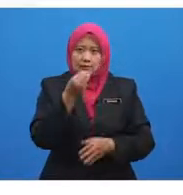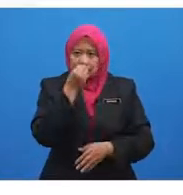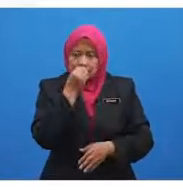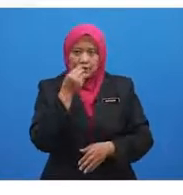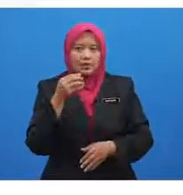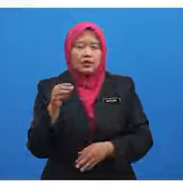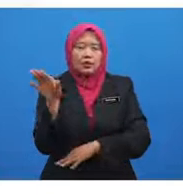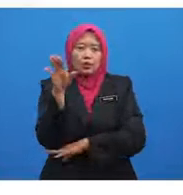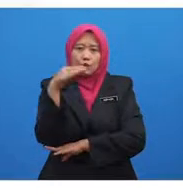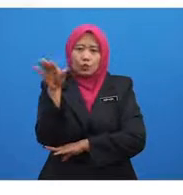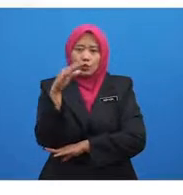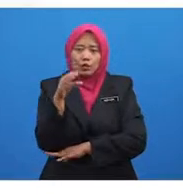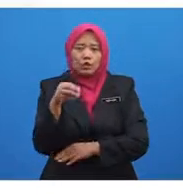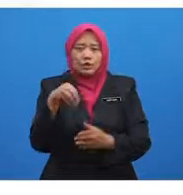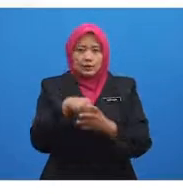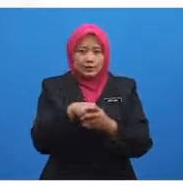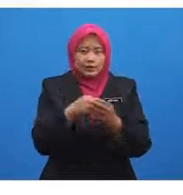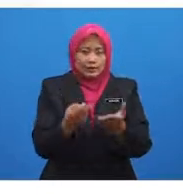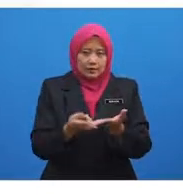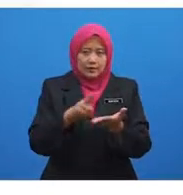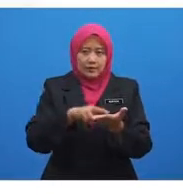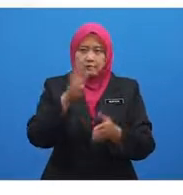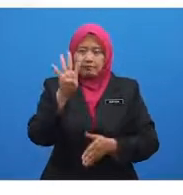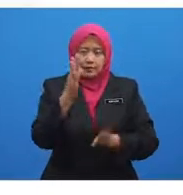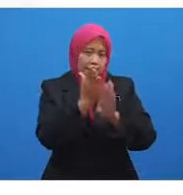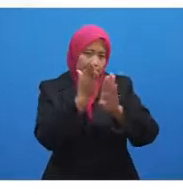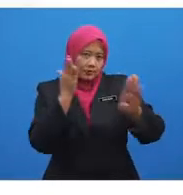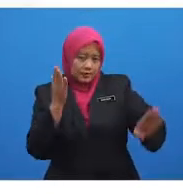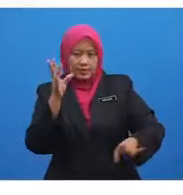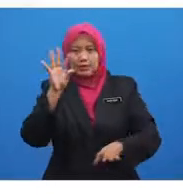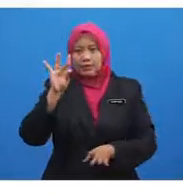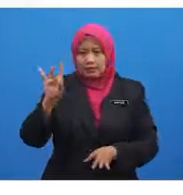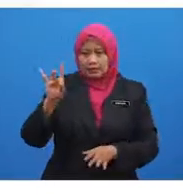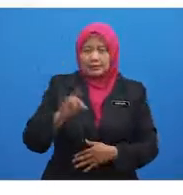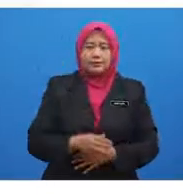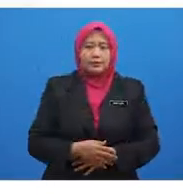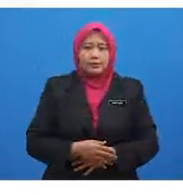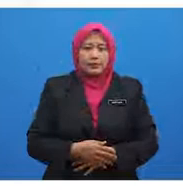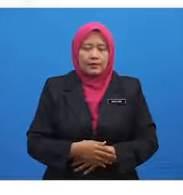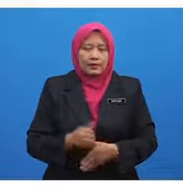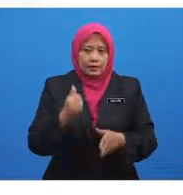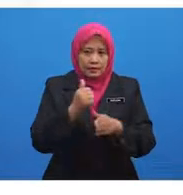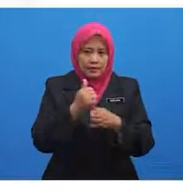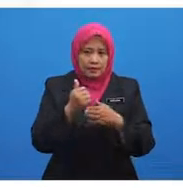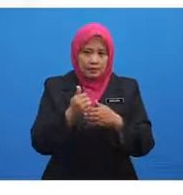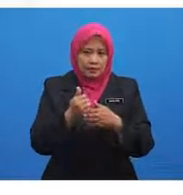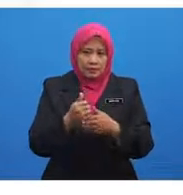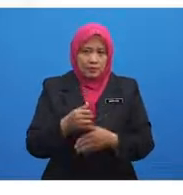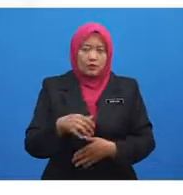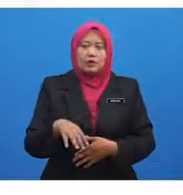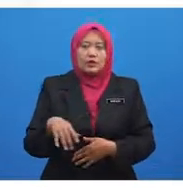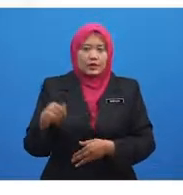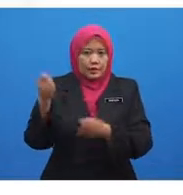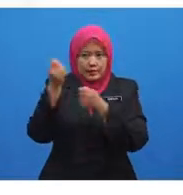rangkat keempat, baris ke-8. Layang-layang di pintu raja pada rangkap